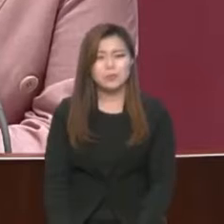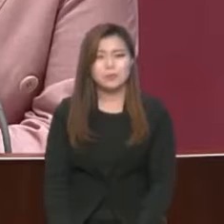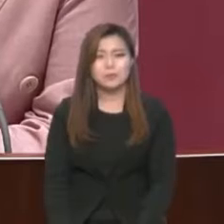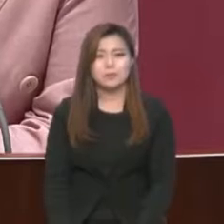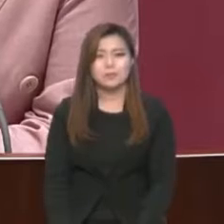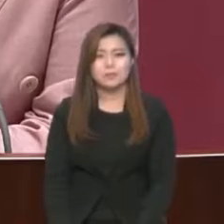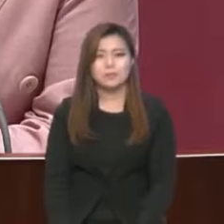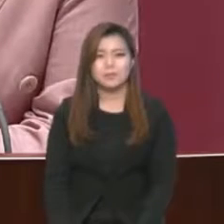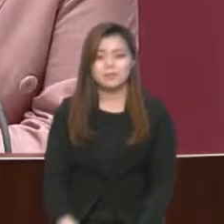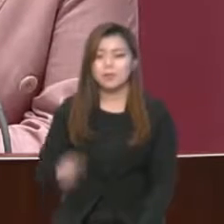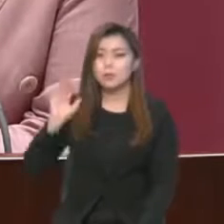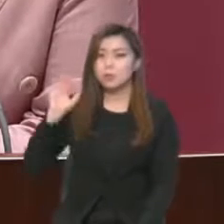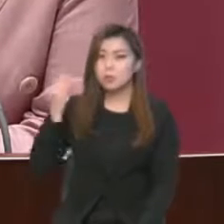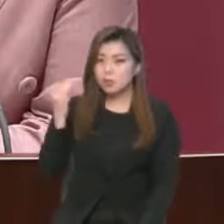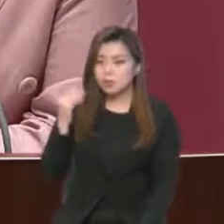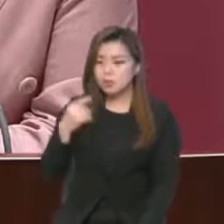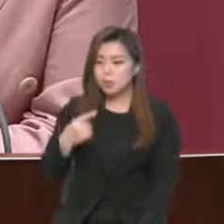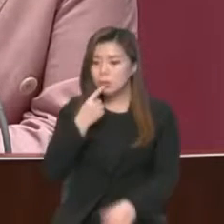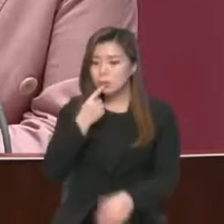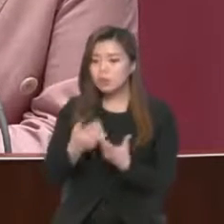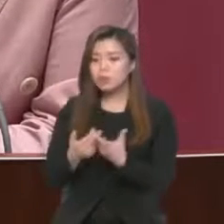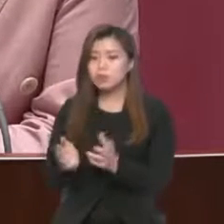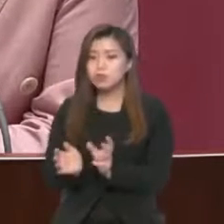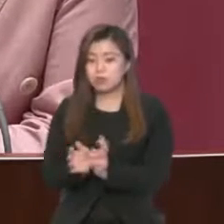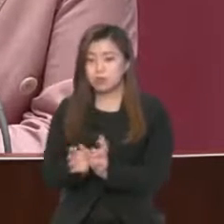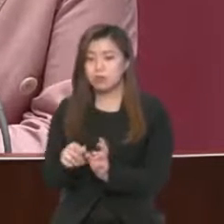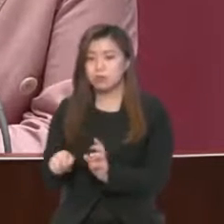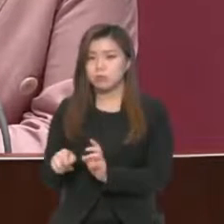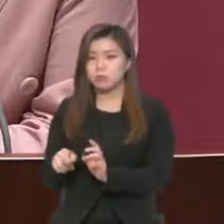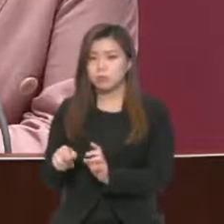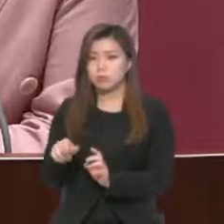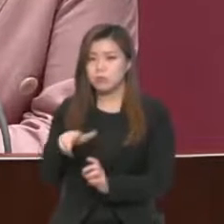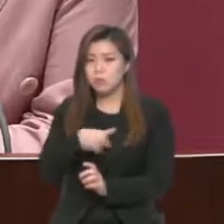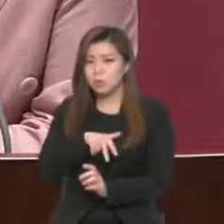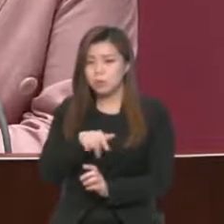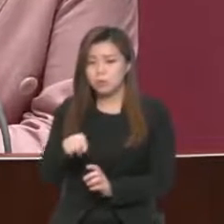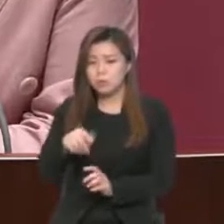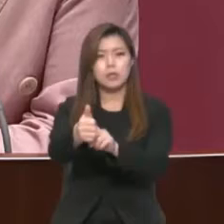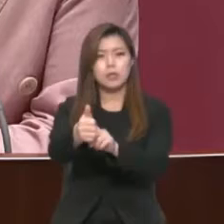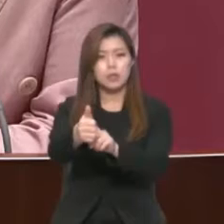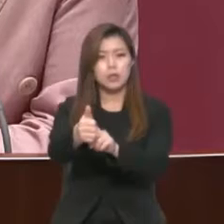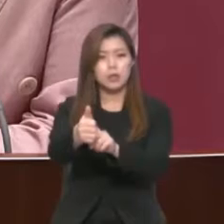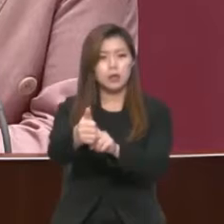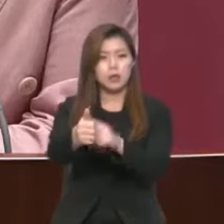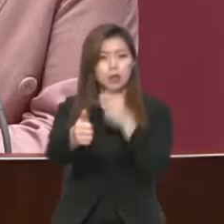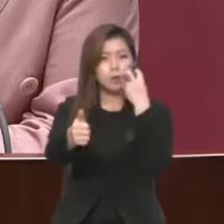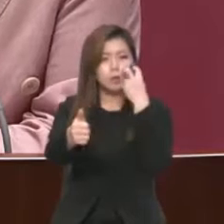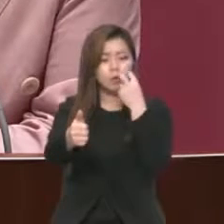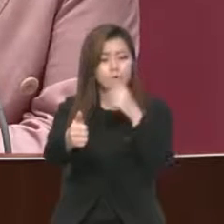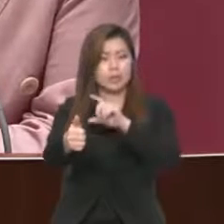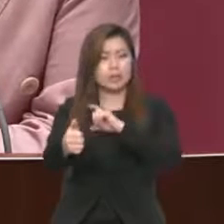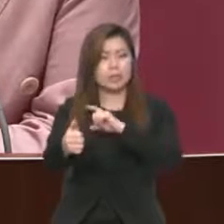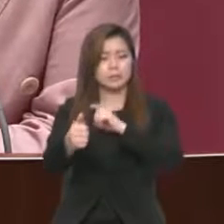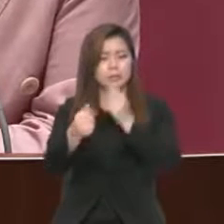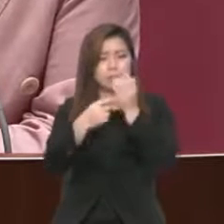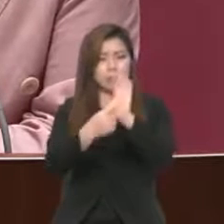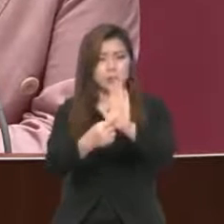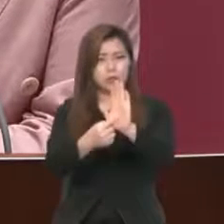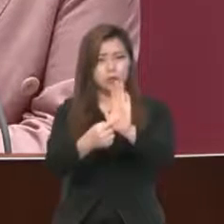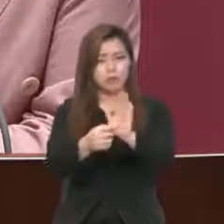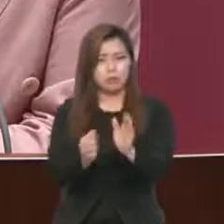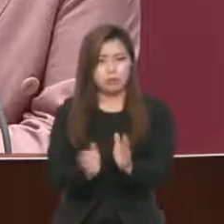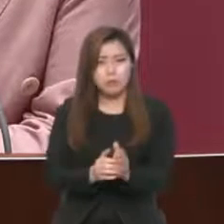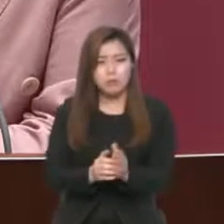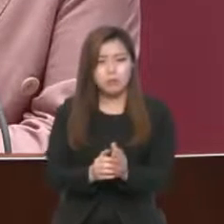최근 민주당 의원님이 당직 사병의 실명을 공개를 하고 범죄 인정한 것에 대해서 비판의 소리가 큽니다.